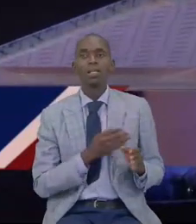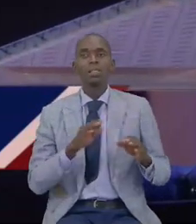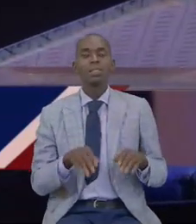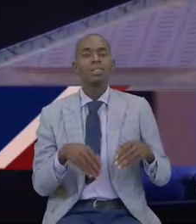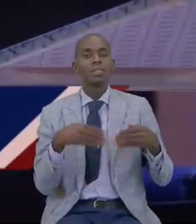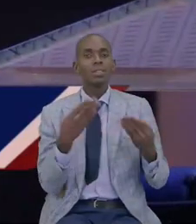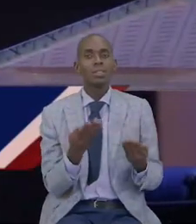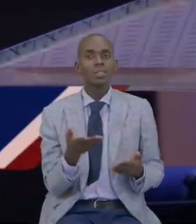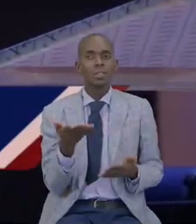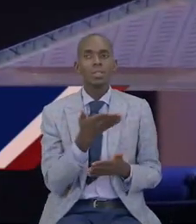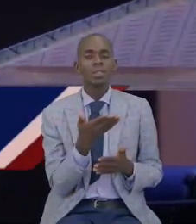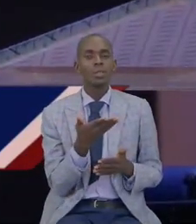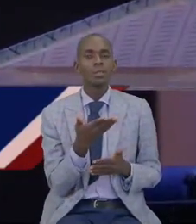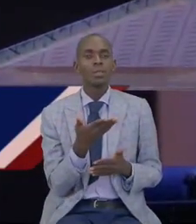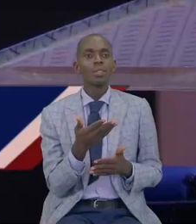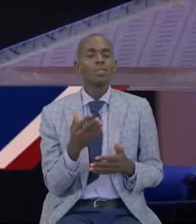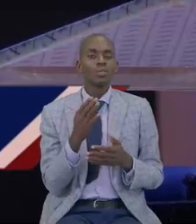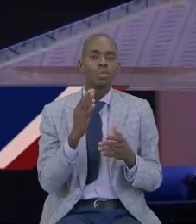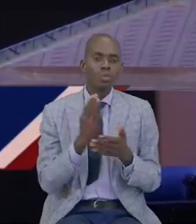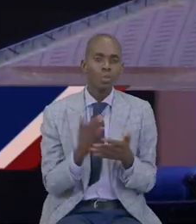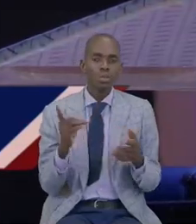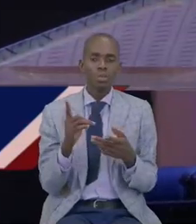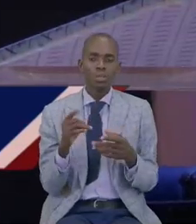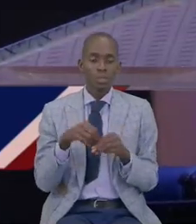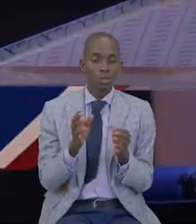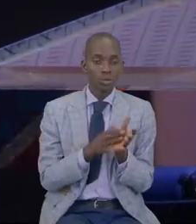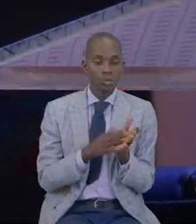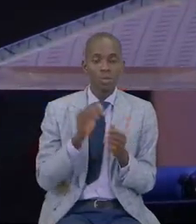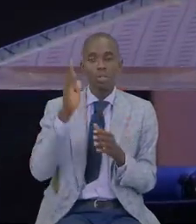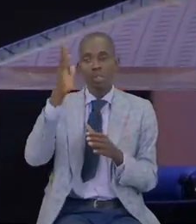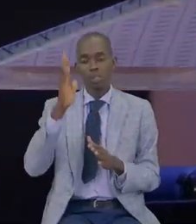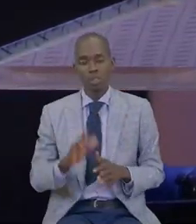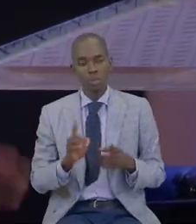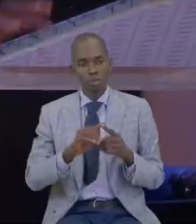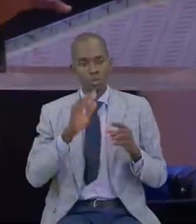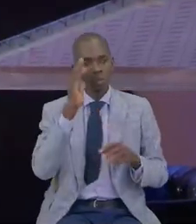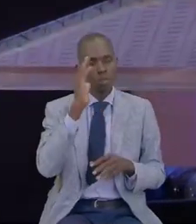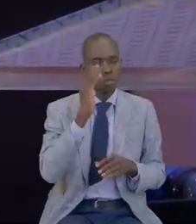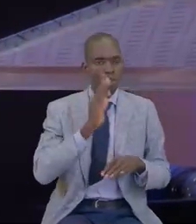Quelqu'un devait enseigner la connaissance. Quelqu'un qui commençait les langues.